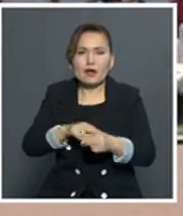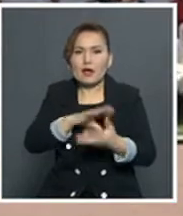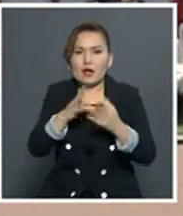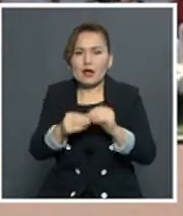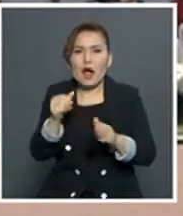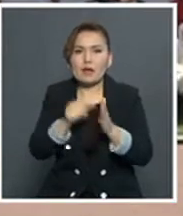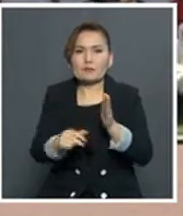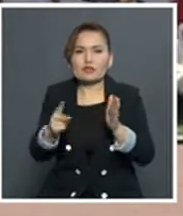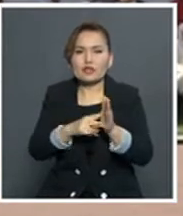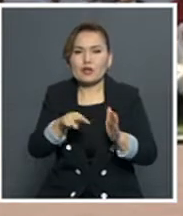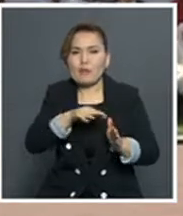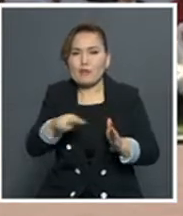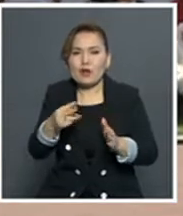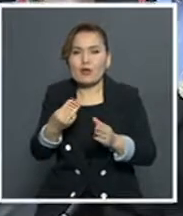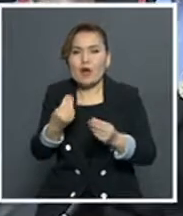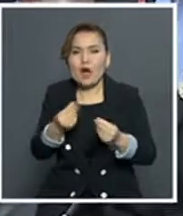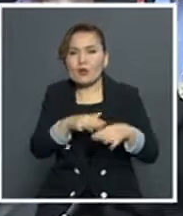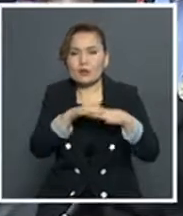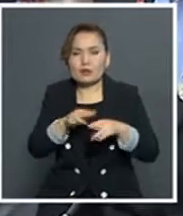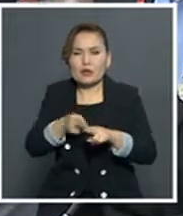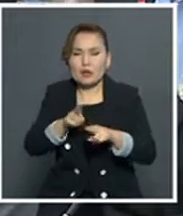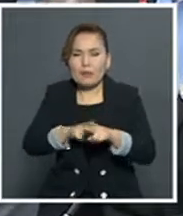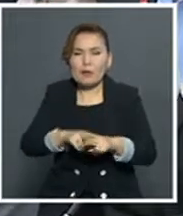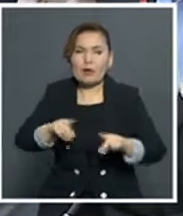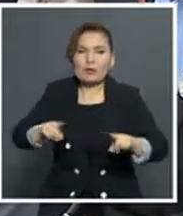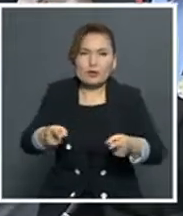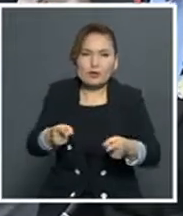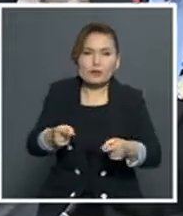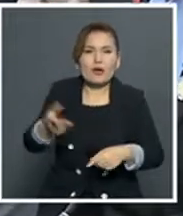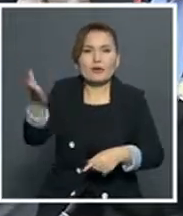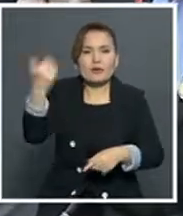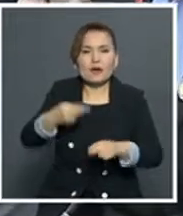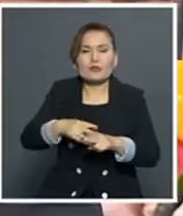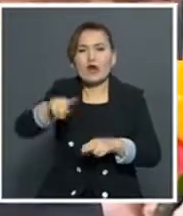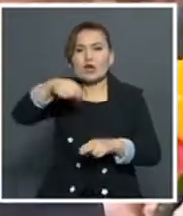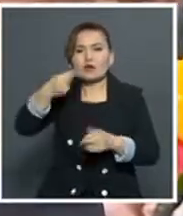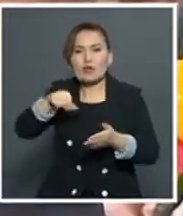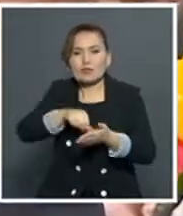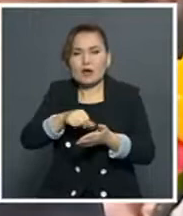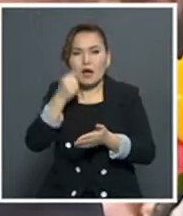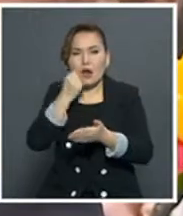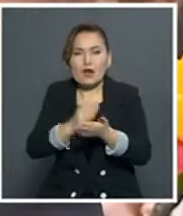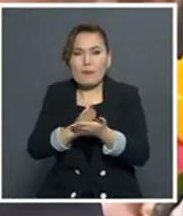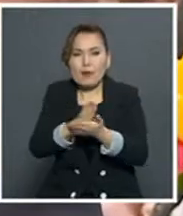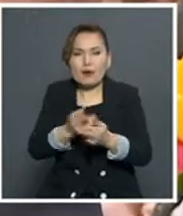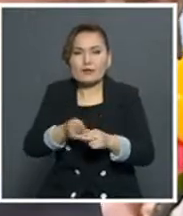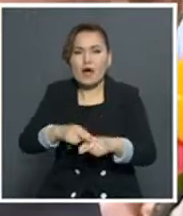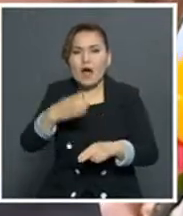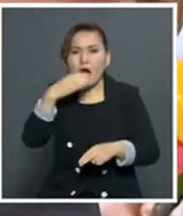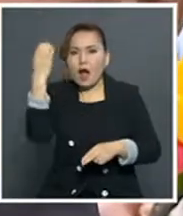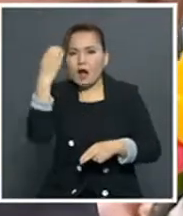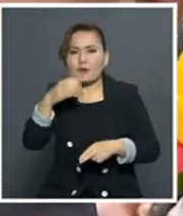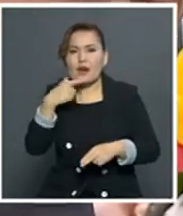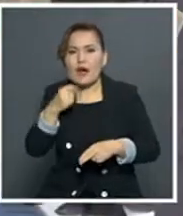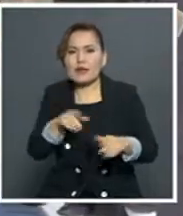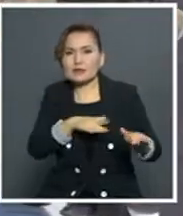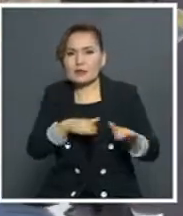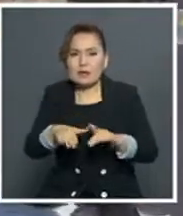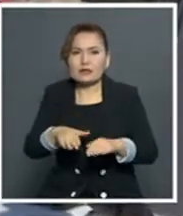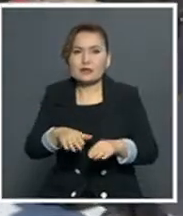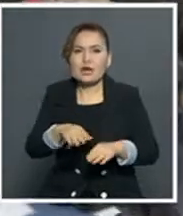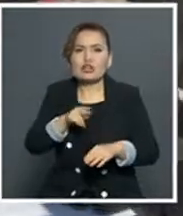миллион теңге шамасында. Сондай-ақ концлагерь тұтқындары, тыл еңбеккерлері, майданнан қайтпағандардың отбасылары, Ауғанстан жерінде әскери